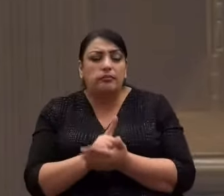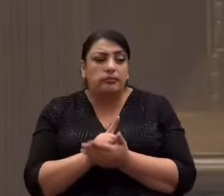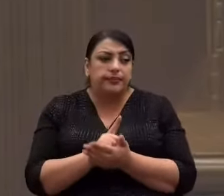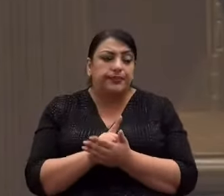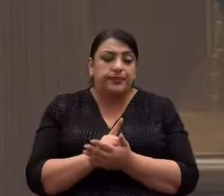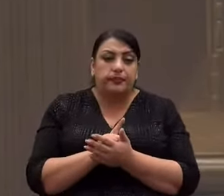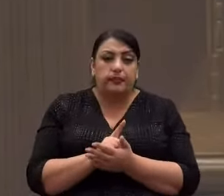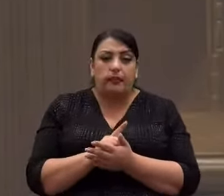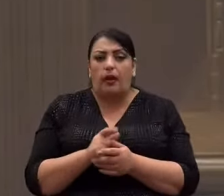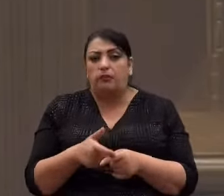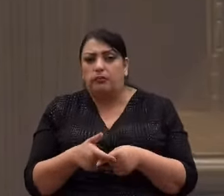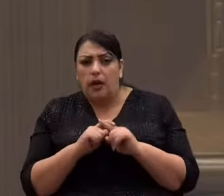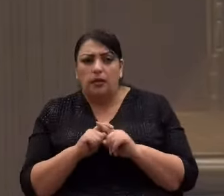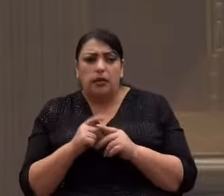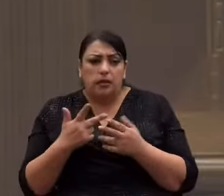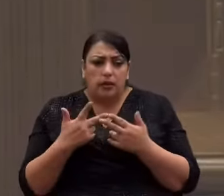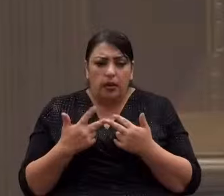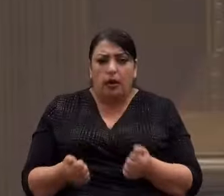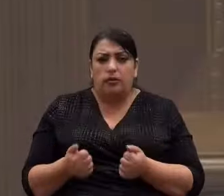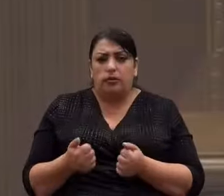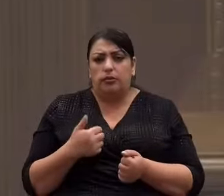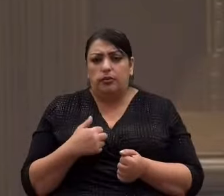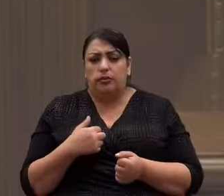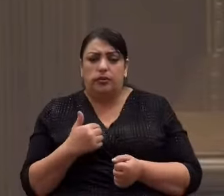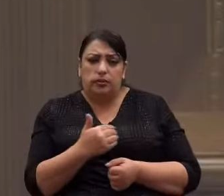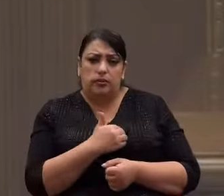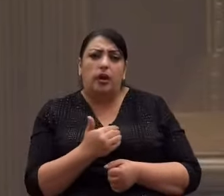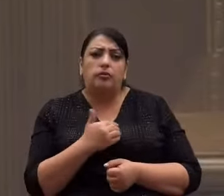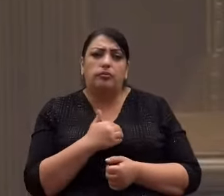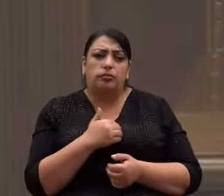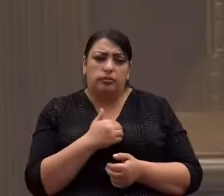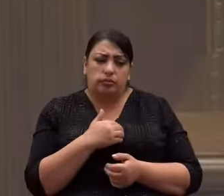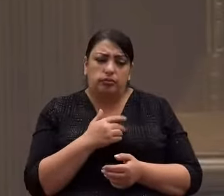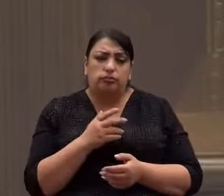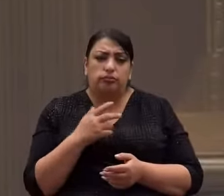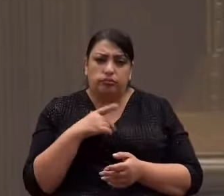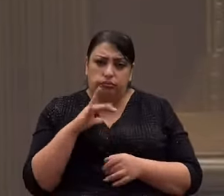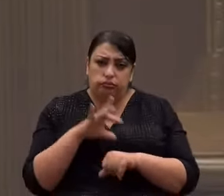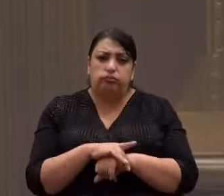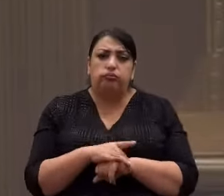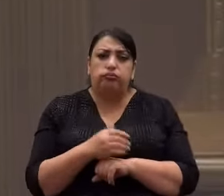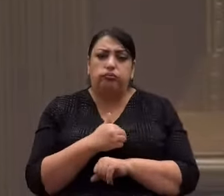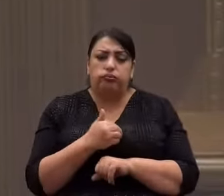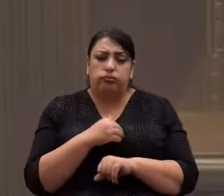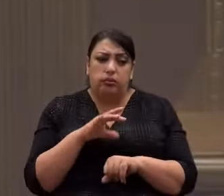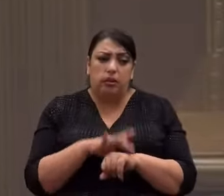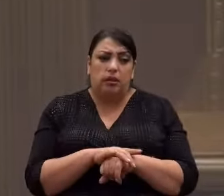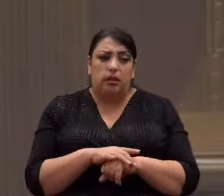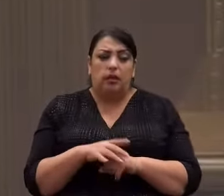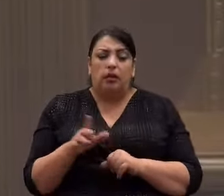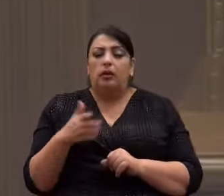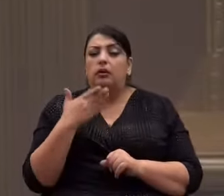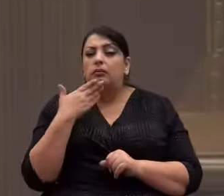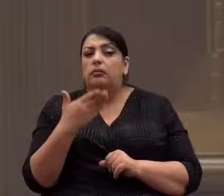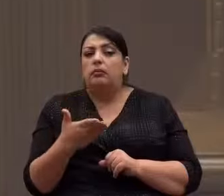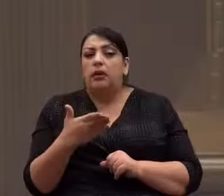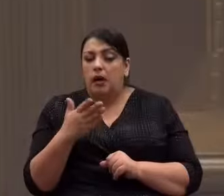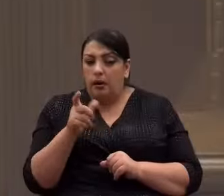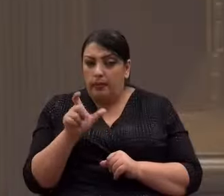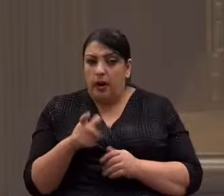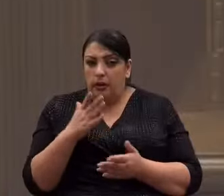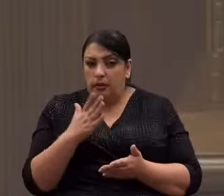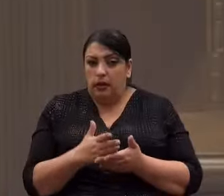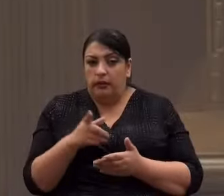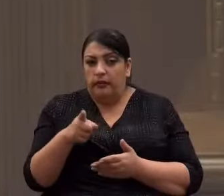միանշանակ պատասխանը հնչում է որ այո մեր մոտ այդ ցանկությունը կա երկրորդ հարցը որ հնչում է որ գիտեք ինչ զեզանից մարդ կա